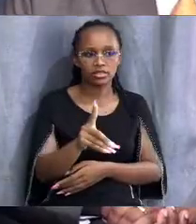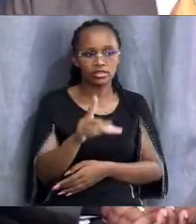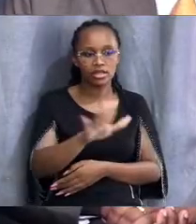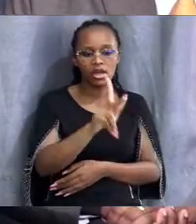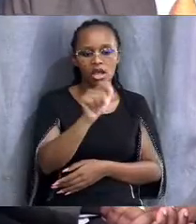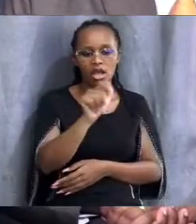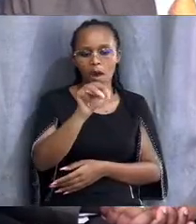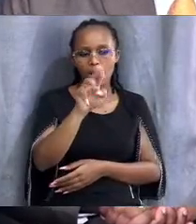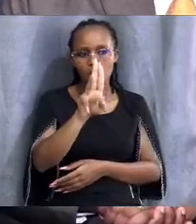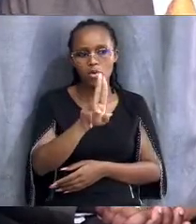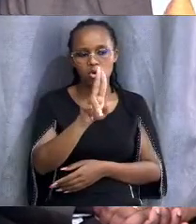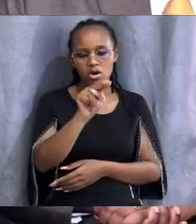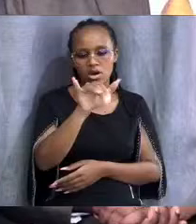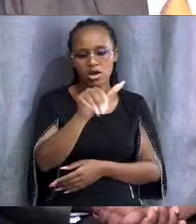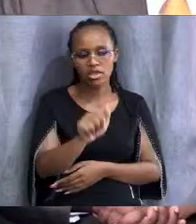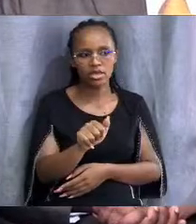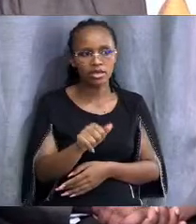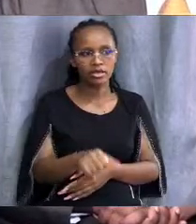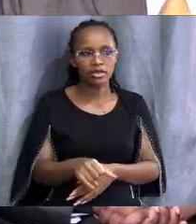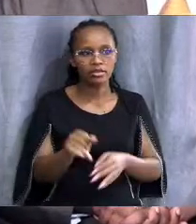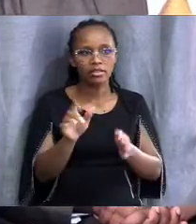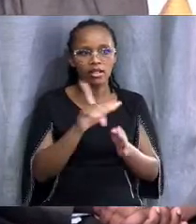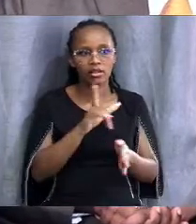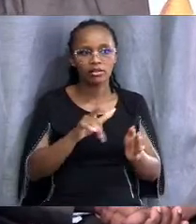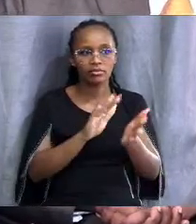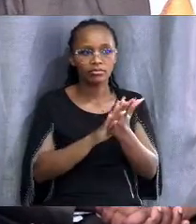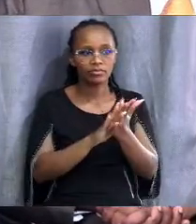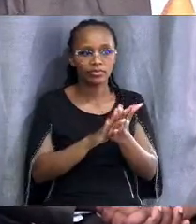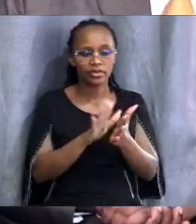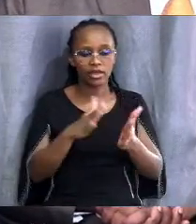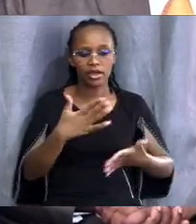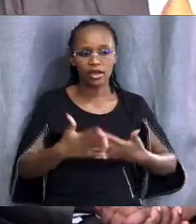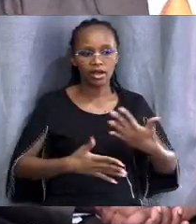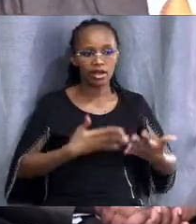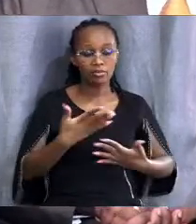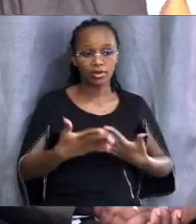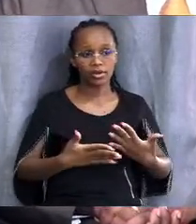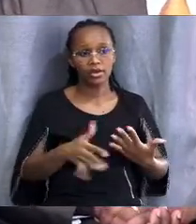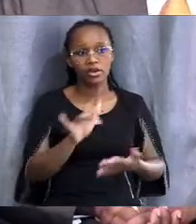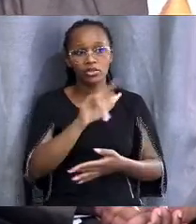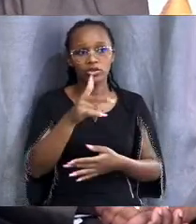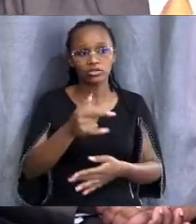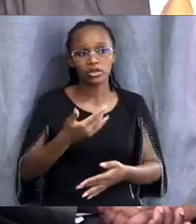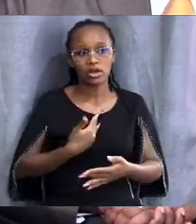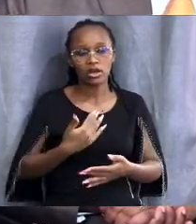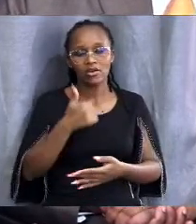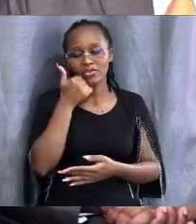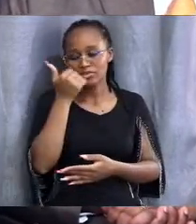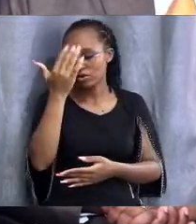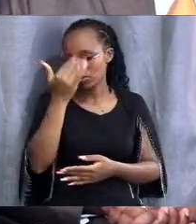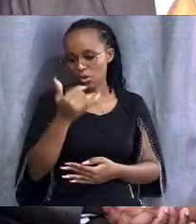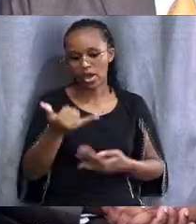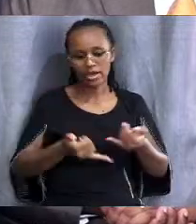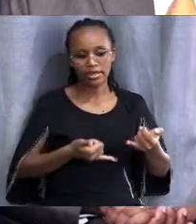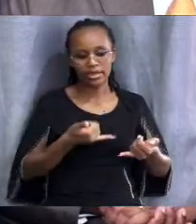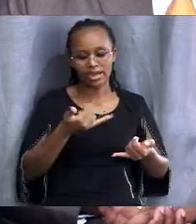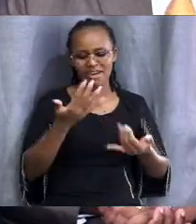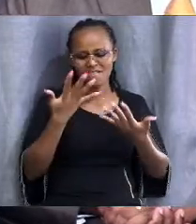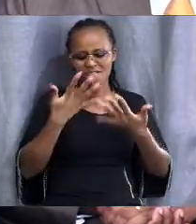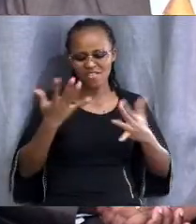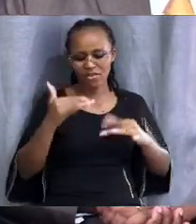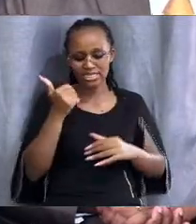Kamunya Muriithi litwa ria mwathani rirogocwo gukenari ni aria mena kieha ni gukorwo ni makaninirwo